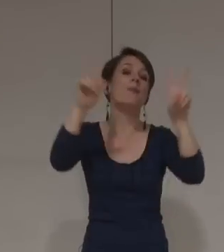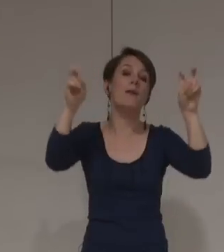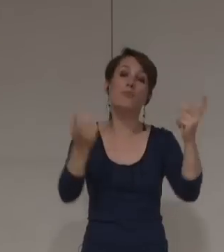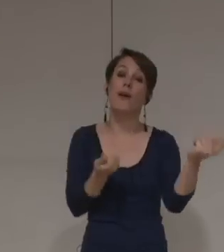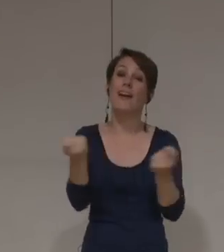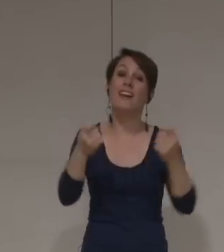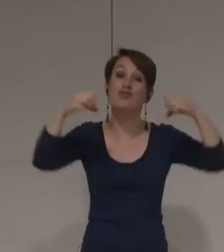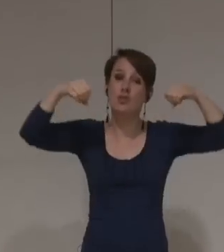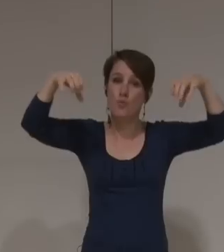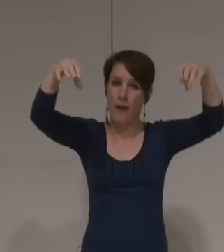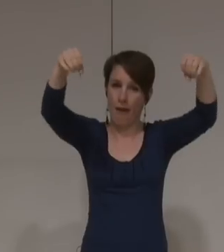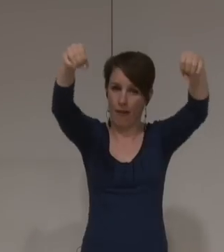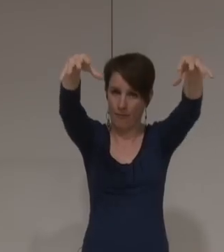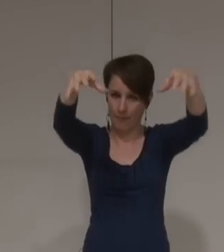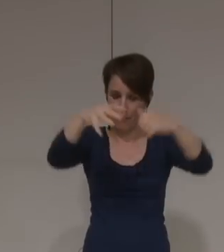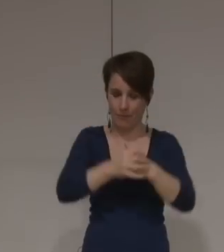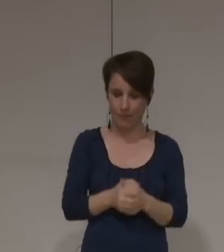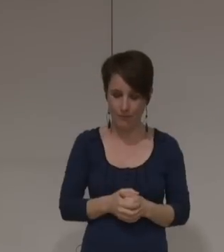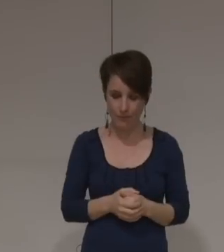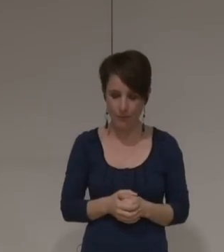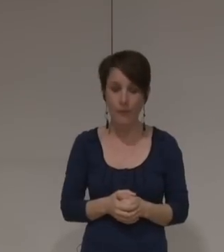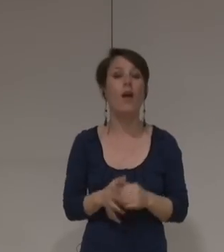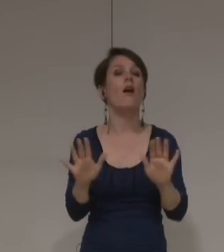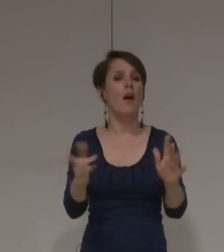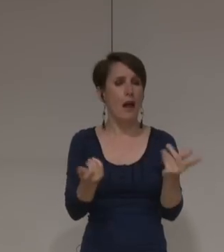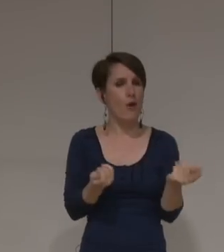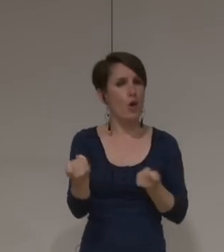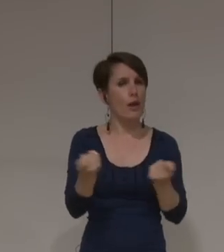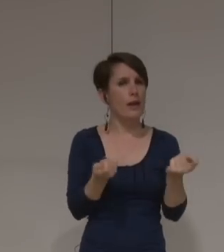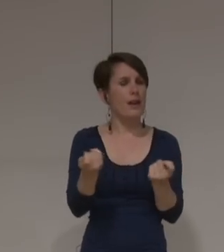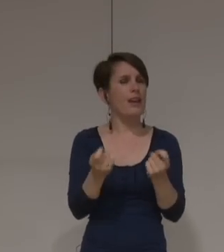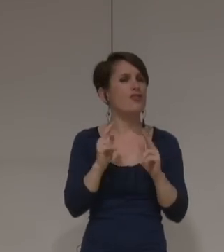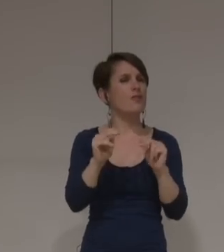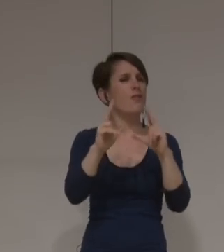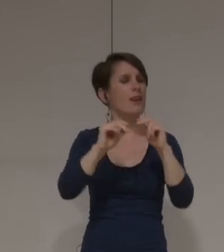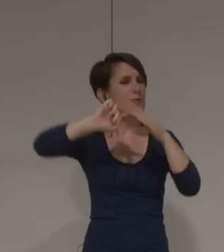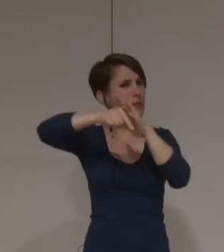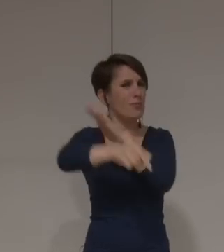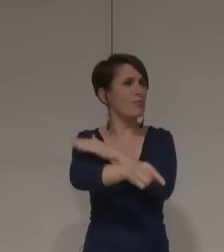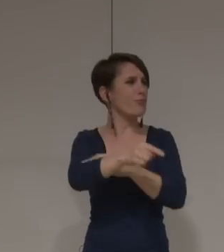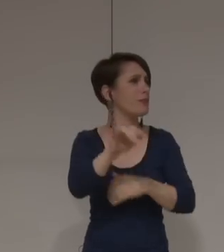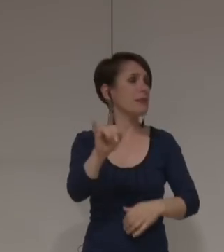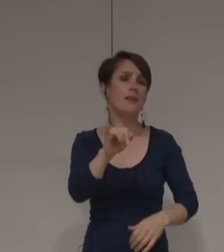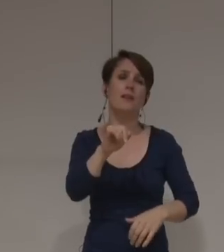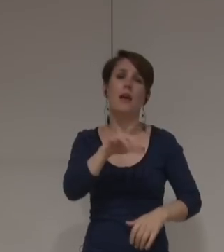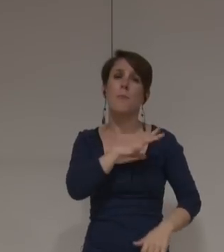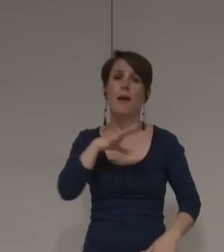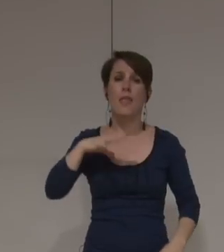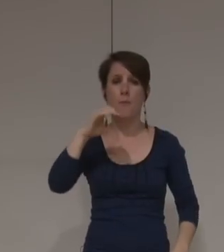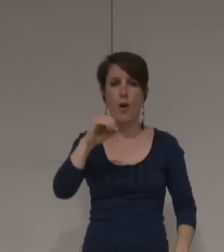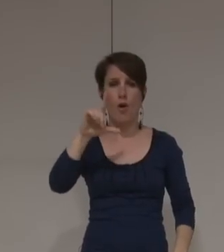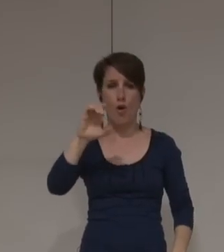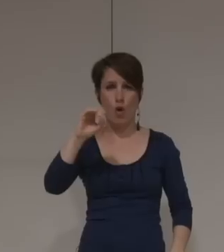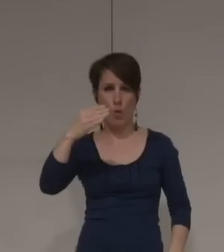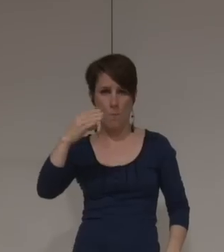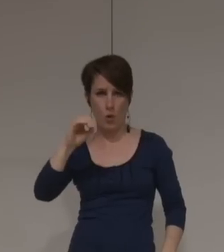lumière le rôle de cette régie qui sera peut-être détaillé encore davantage par ma collègue Ann Sophie holmos et d'assurer la